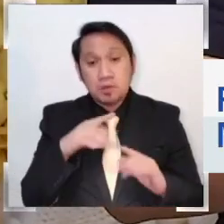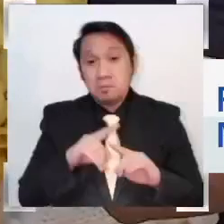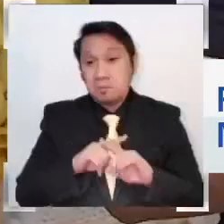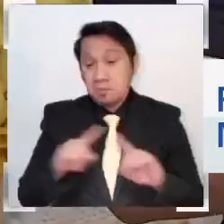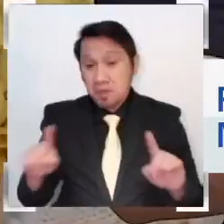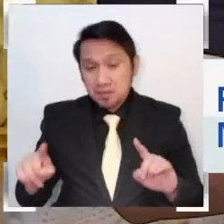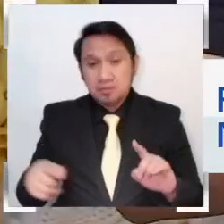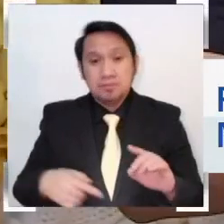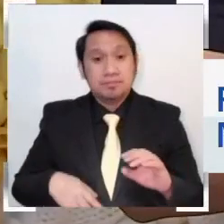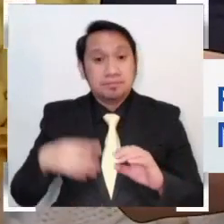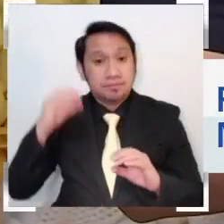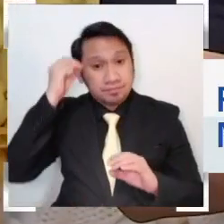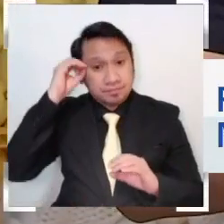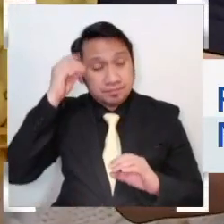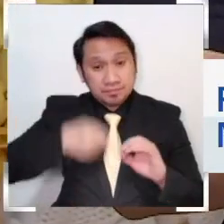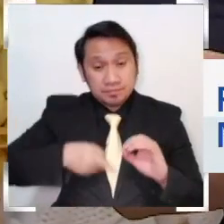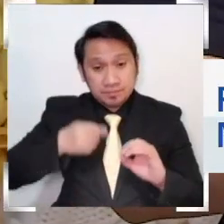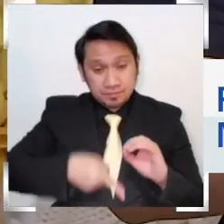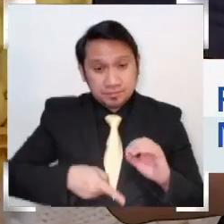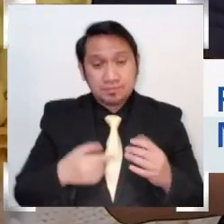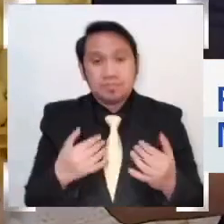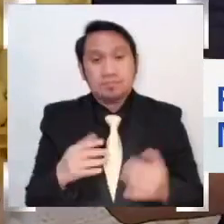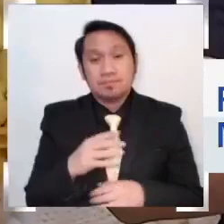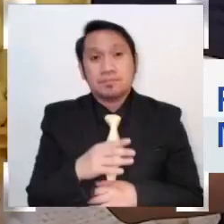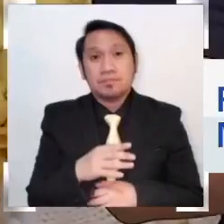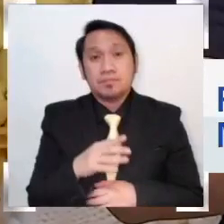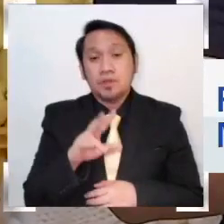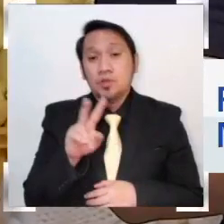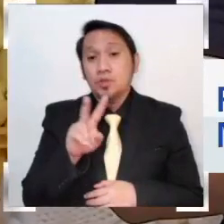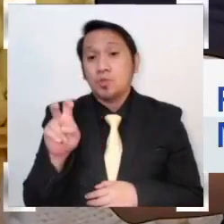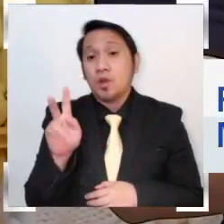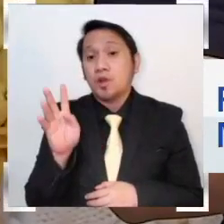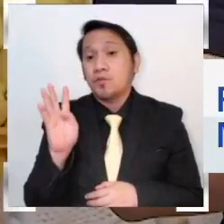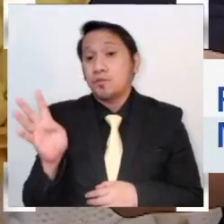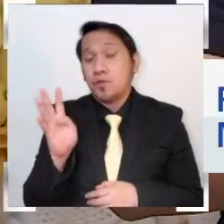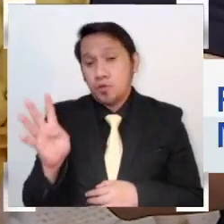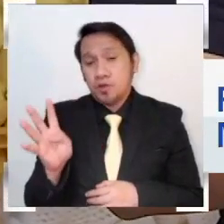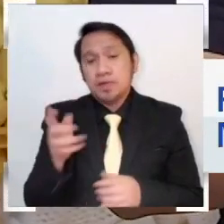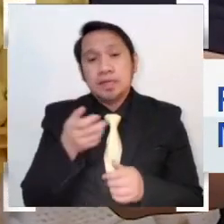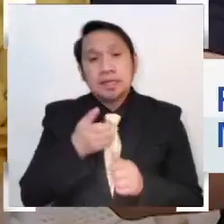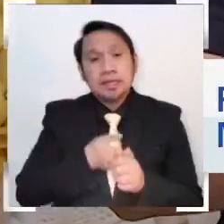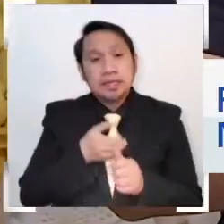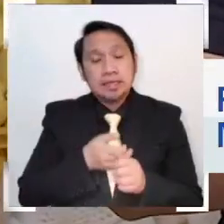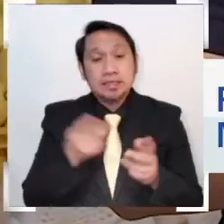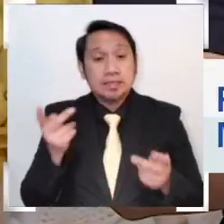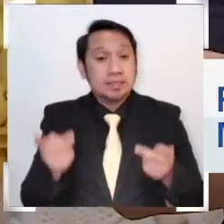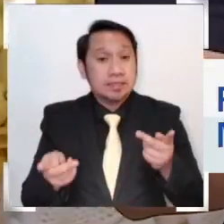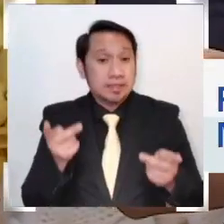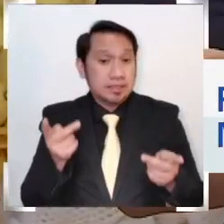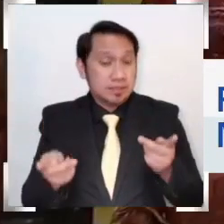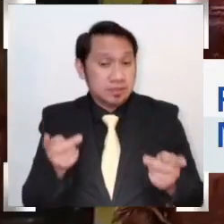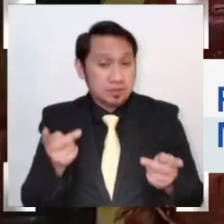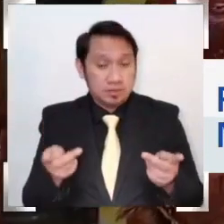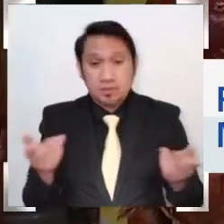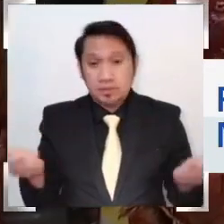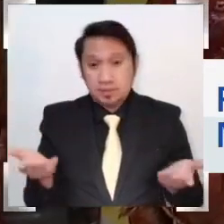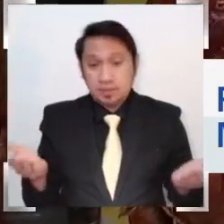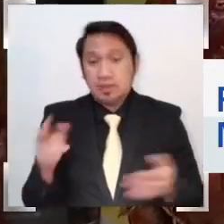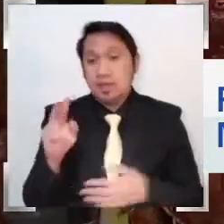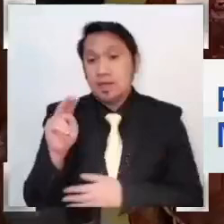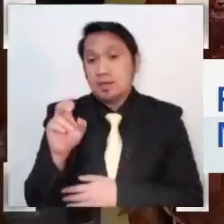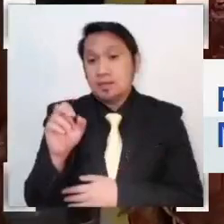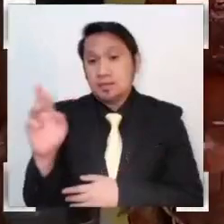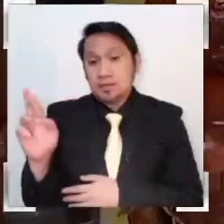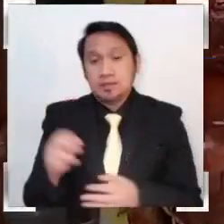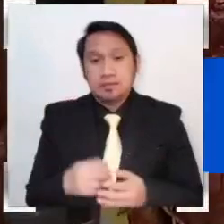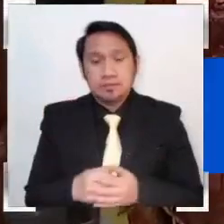na 170 pesos kada kilo, 240 pesos kada kilo na ngayon sa mga pamilihan sa Metro Manila. Lahat naman